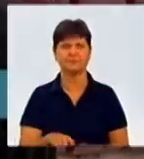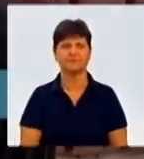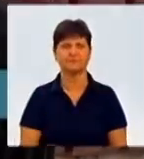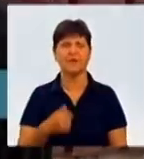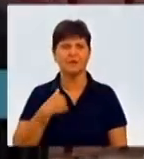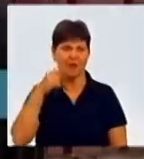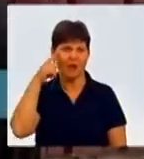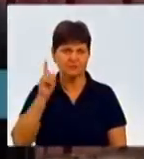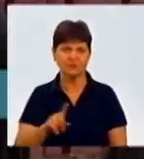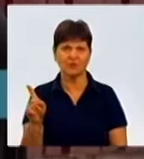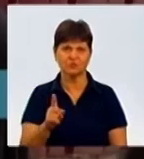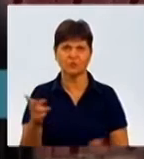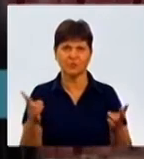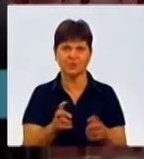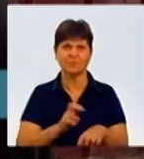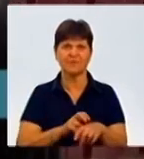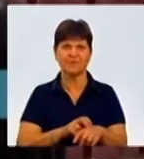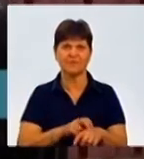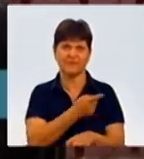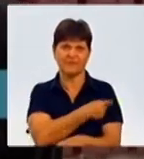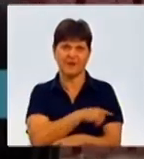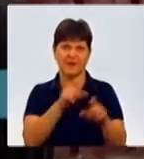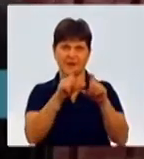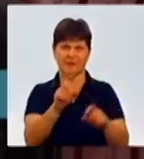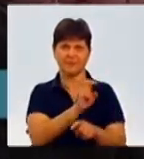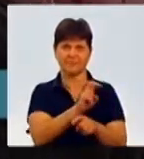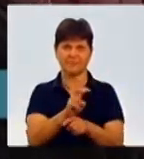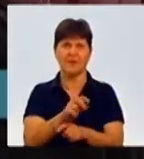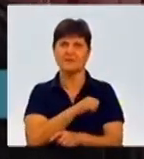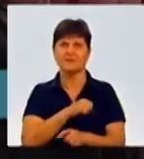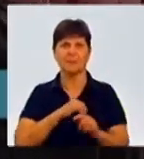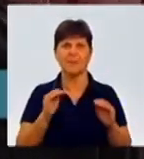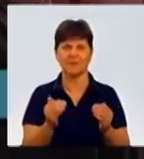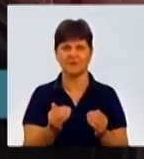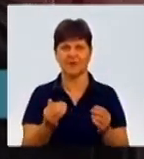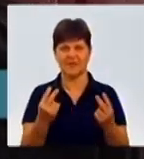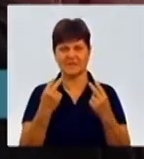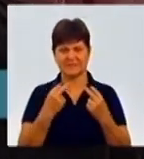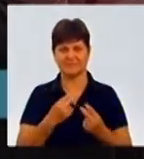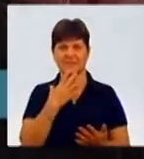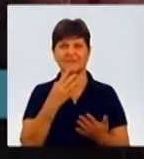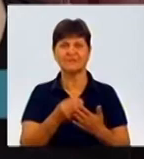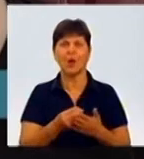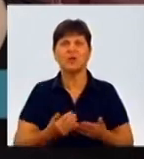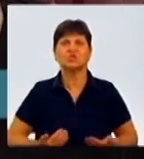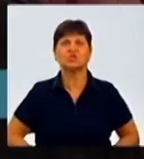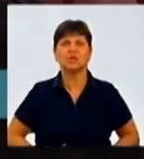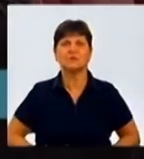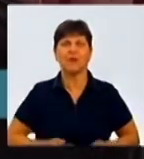потрібно ходити в лікарню, як таке саме мінімальне. Слідкувати за своїм способом життя, там,